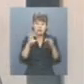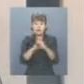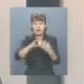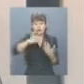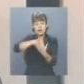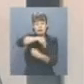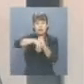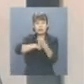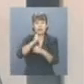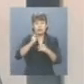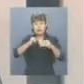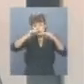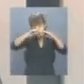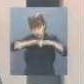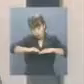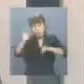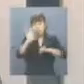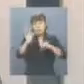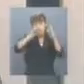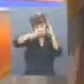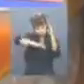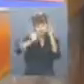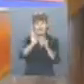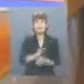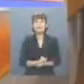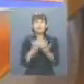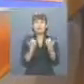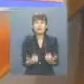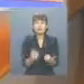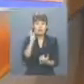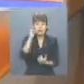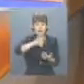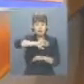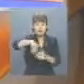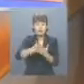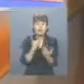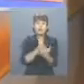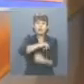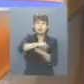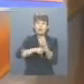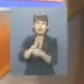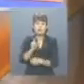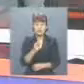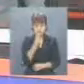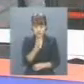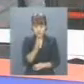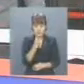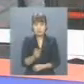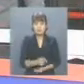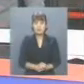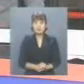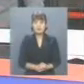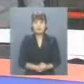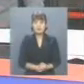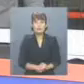ตนี้ยุโรปที่อาจจะลุกลามไปทั่วภูมิภาคค่ะและนี่ก็คือทั้งหมดของข่าวเศรษฐกิจในช่วงเที่ยงวันนี้ค่ะชวนกลับไปที่คุณสิริมาค่ะ ขอบคุณ